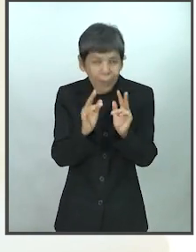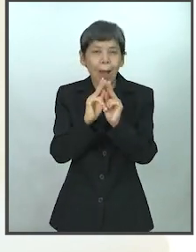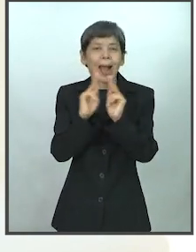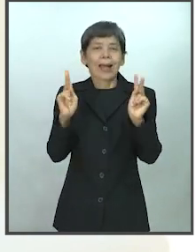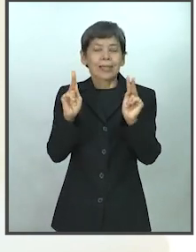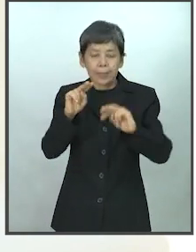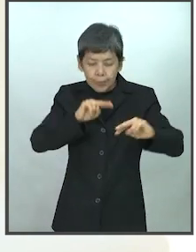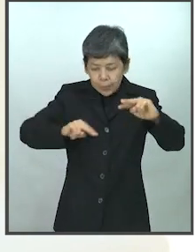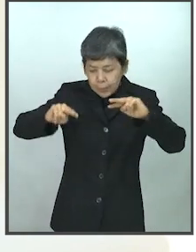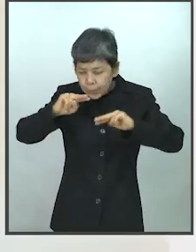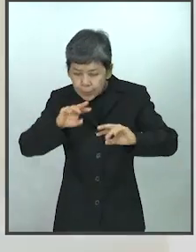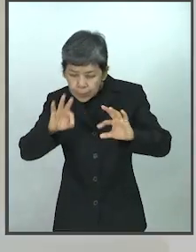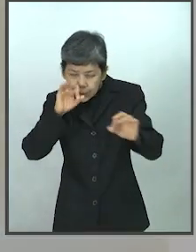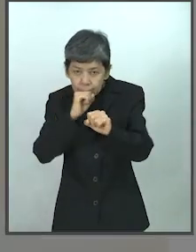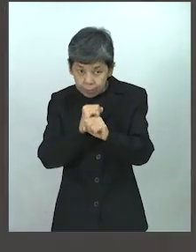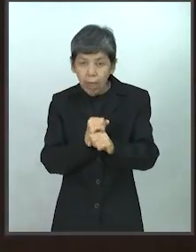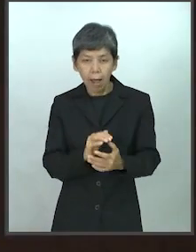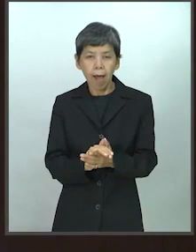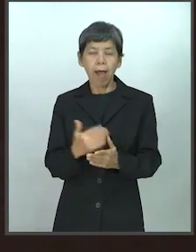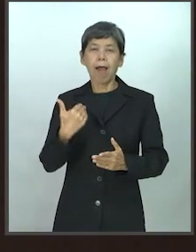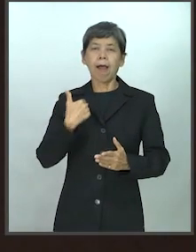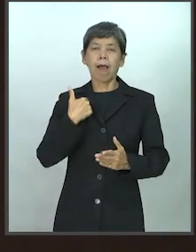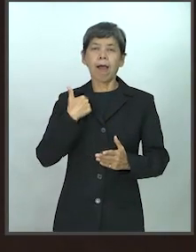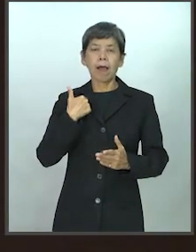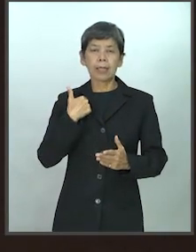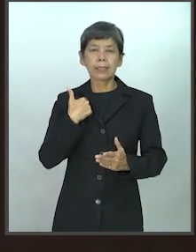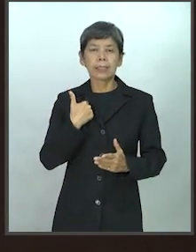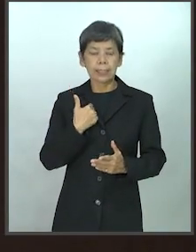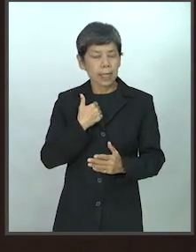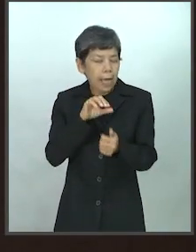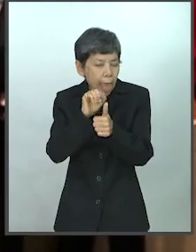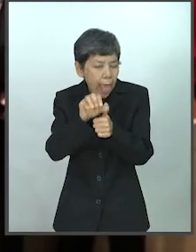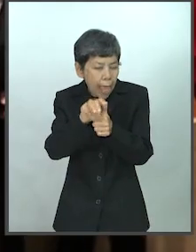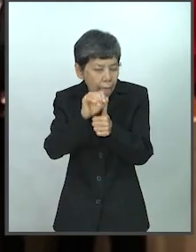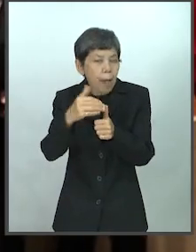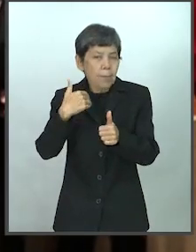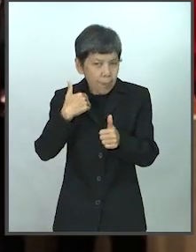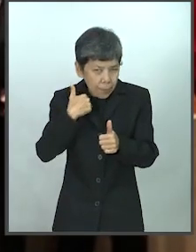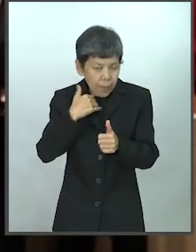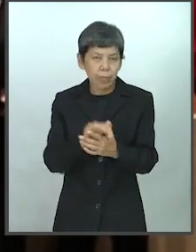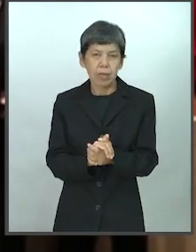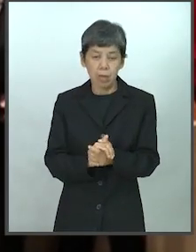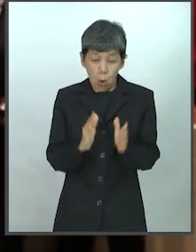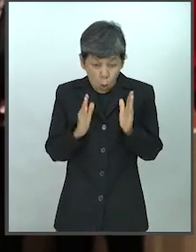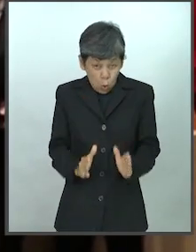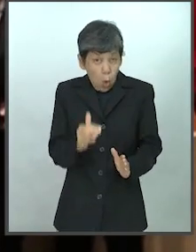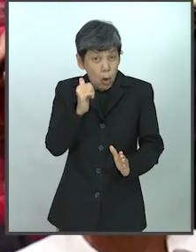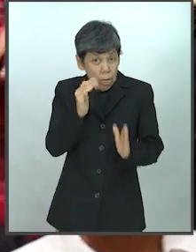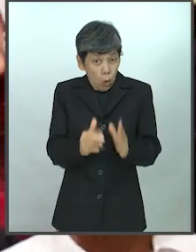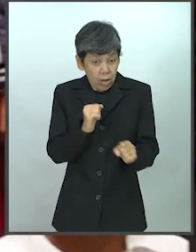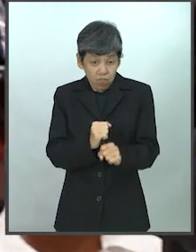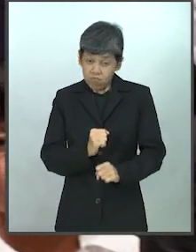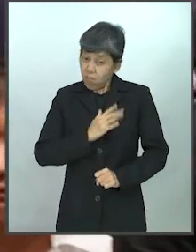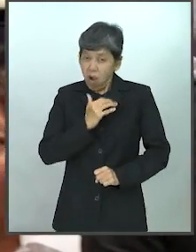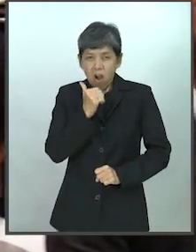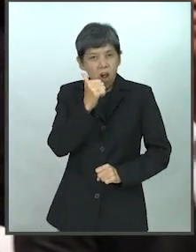คัดกรองปรากฏว่าท่านก็ได้ให้ข้อคิดเห็นว่าการที่เป็นคนดีเนี่ยนอกจากความกล้าห